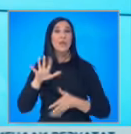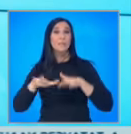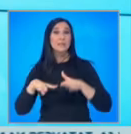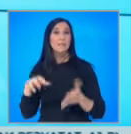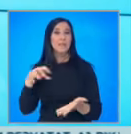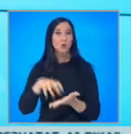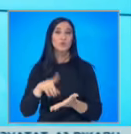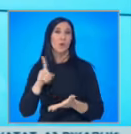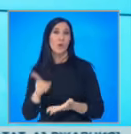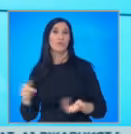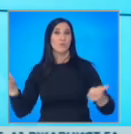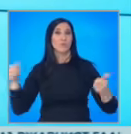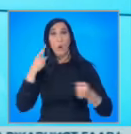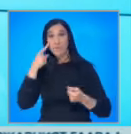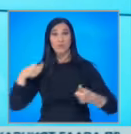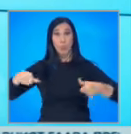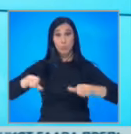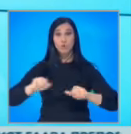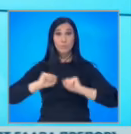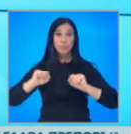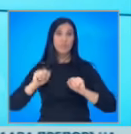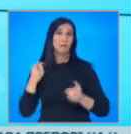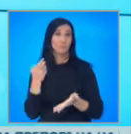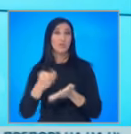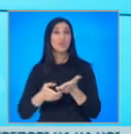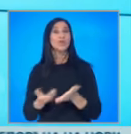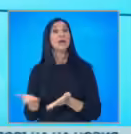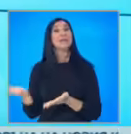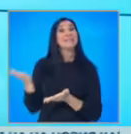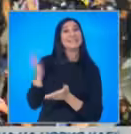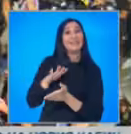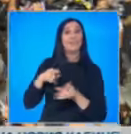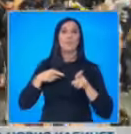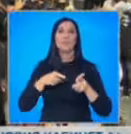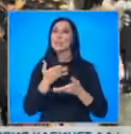протестите. Тя твърди, че за тези обвинения не се крие незаконно подслушване.